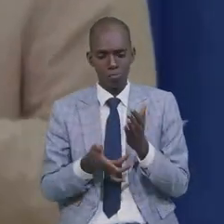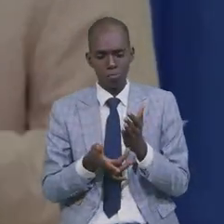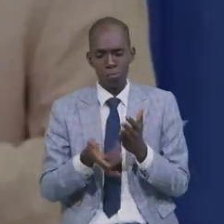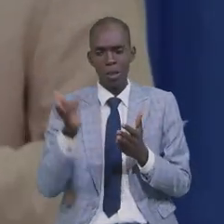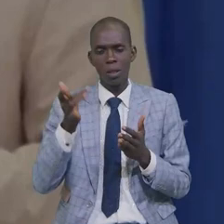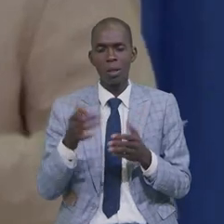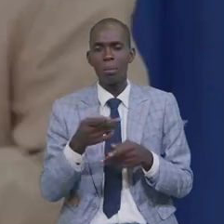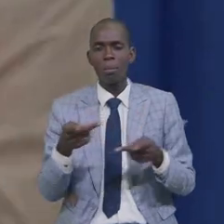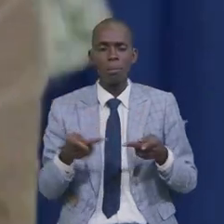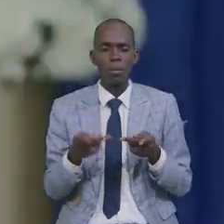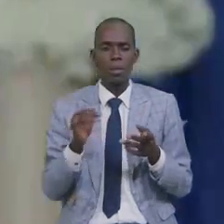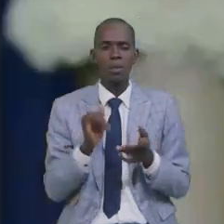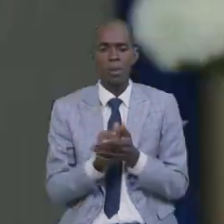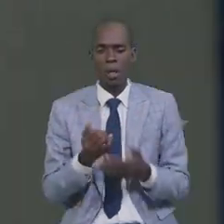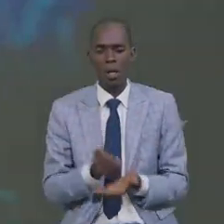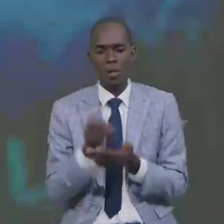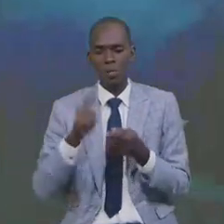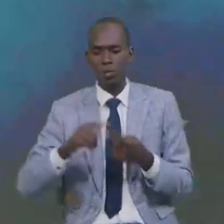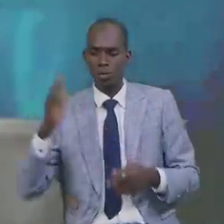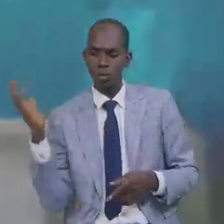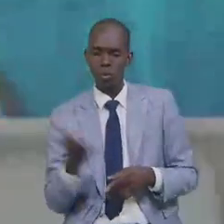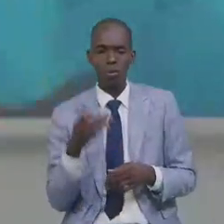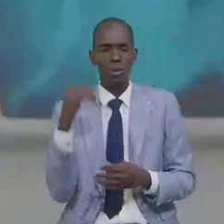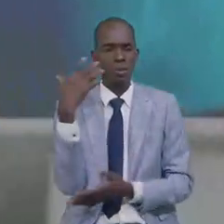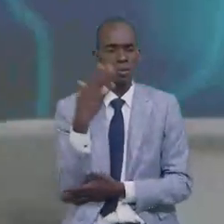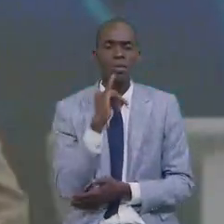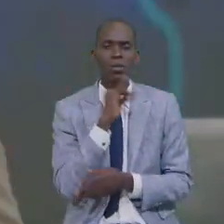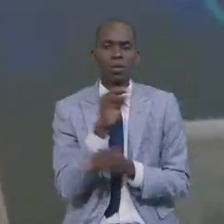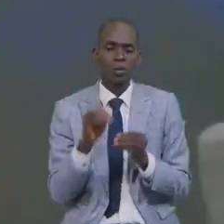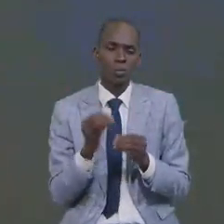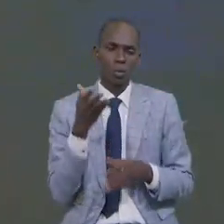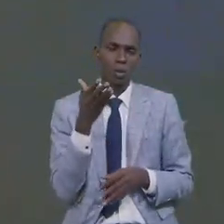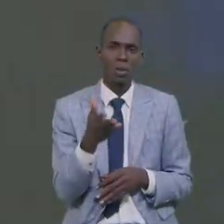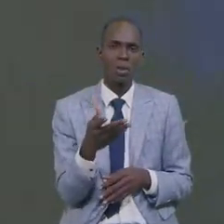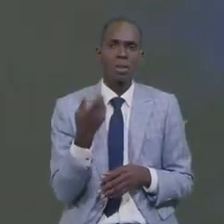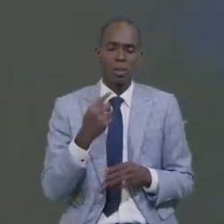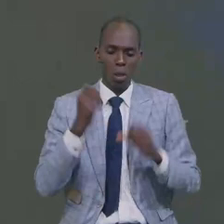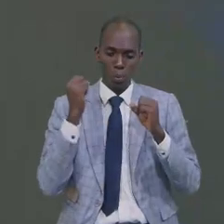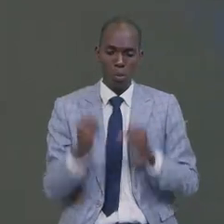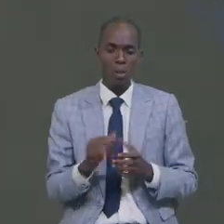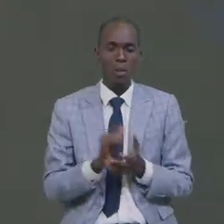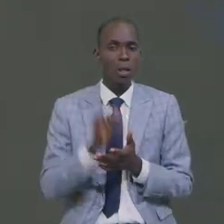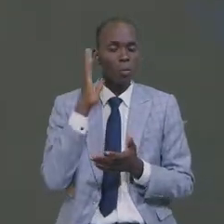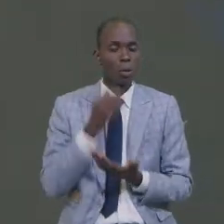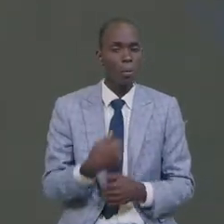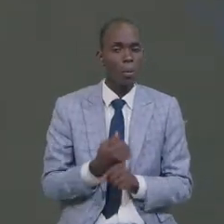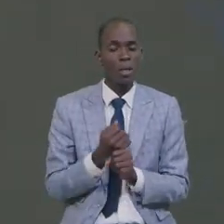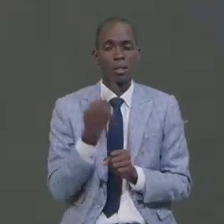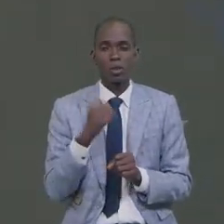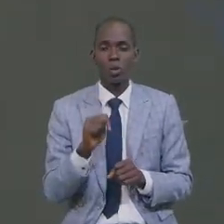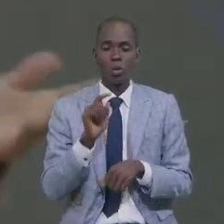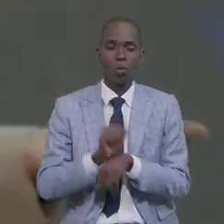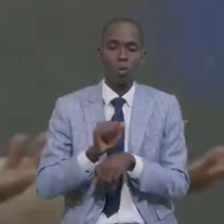La puissance qui va abattre l'arbre, la puissance qui amènera le ministère à croître n'est plus